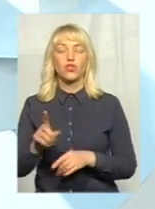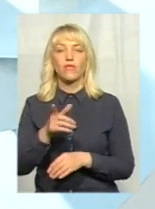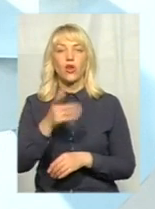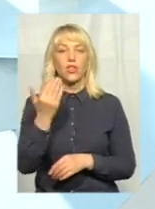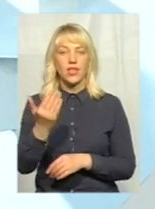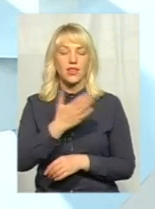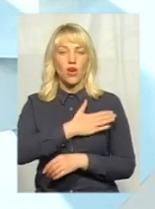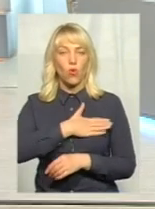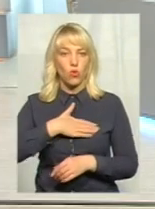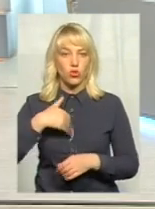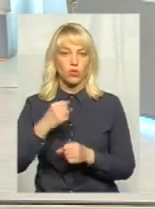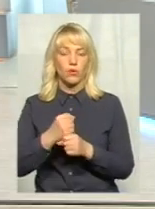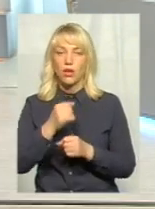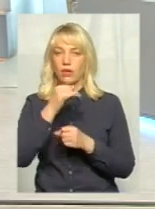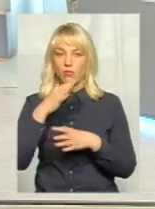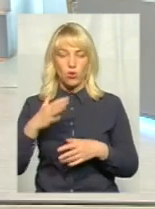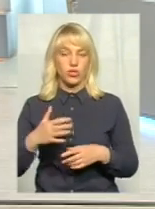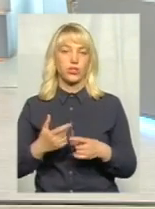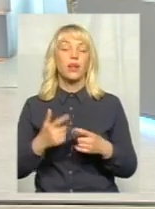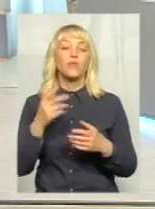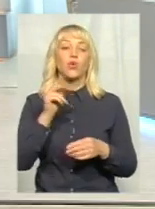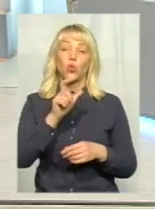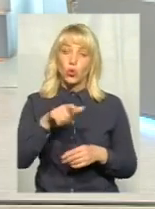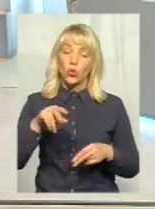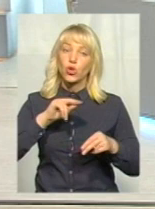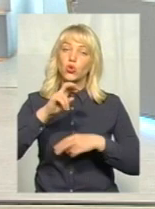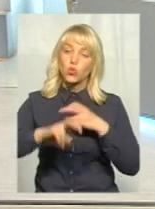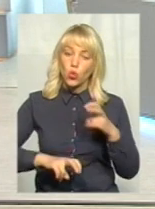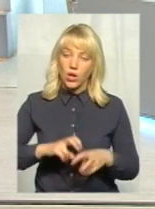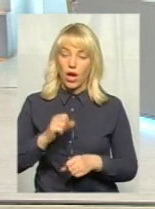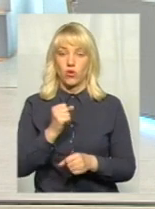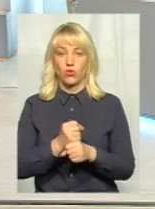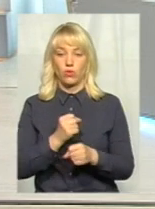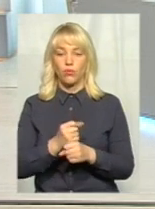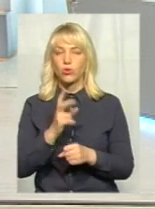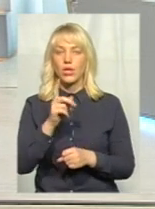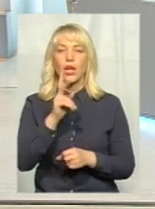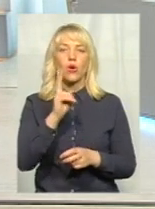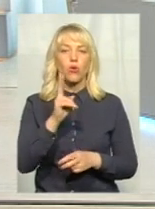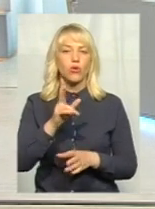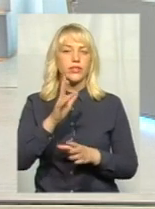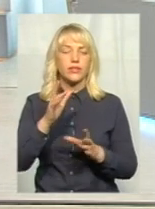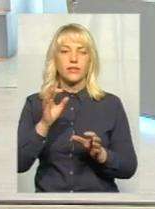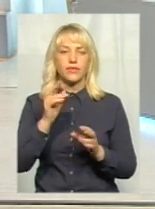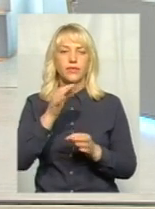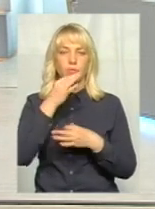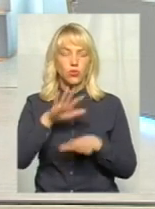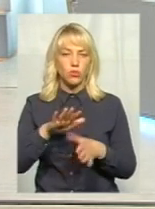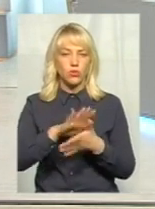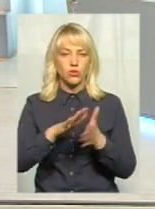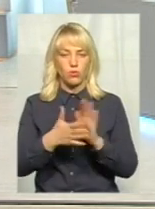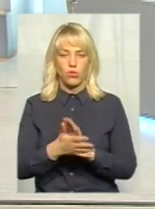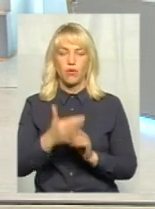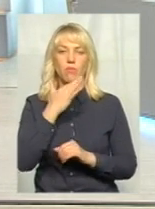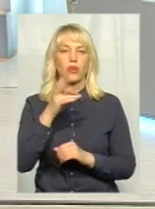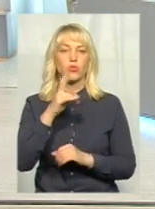працювати, сказати не можна. Люди шукають роботу, людей умови не устраюють. Дуже багато людей хотіли би працювати і в місті Хмельницькому, але вони не можуть